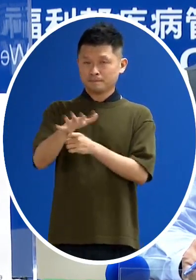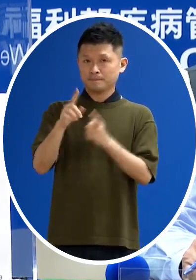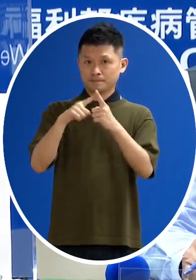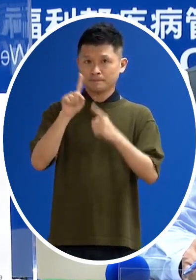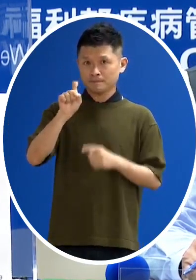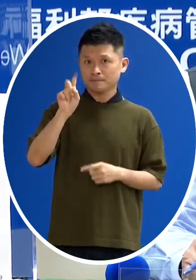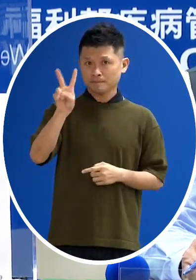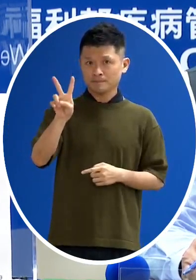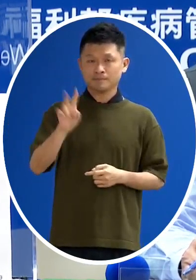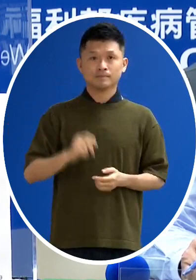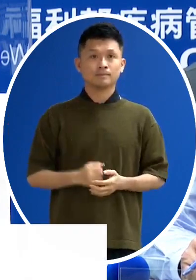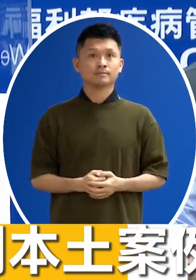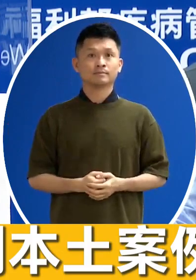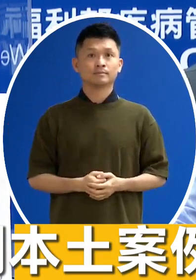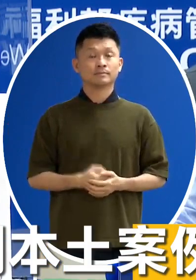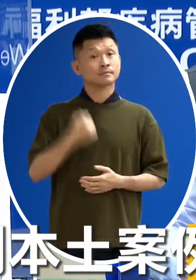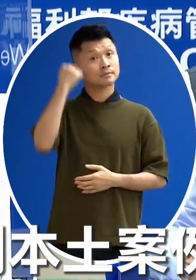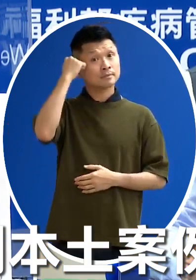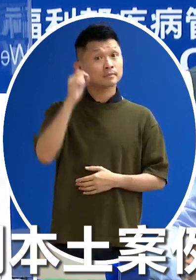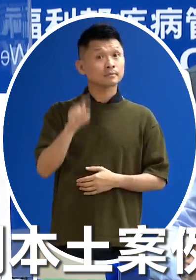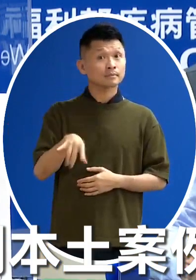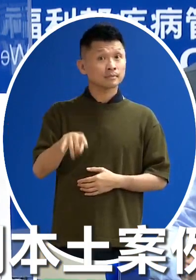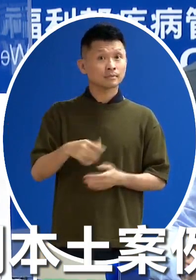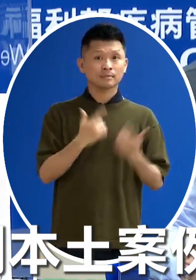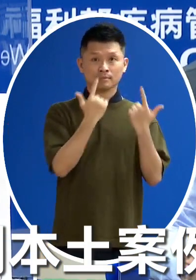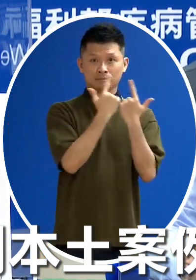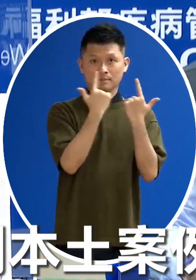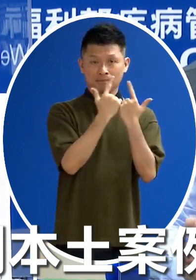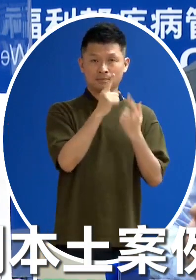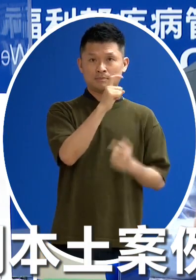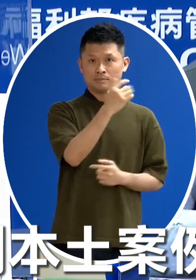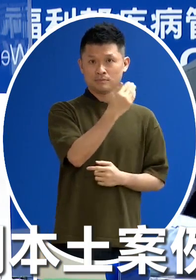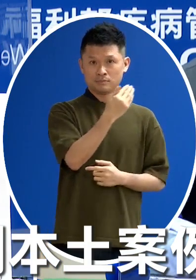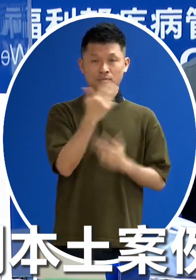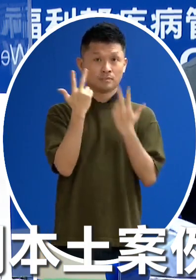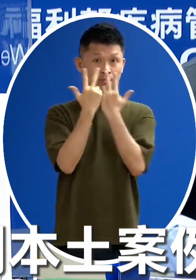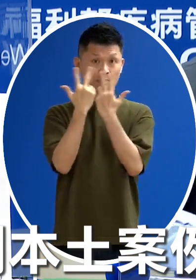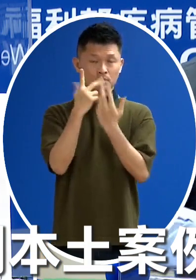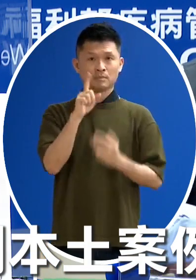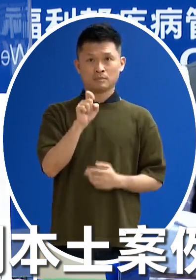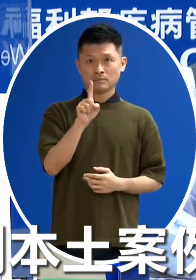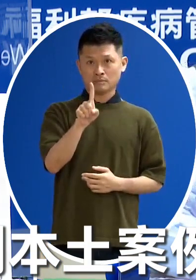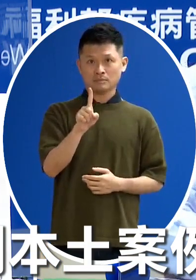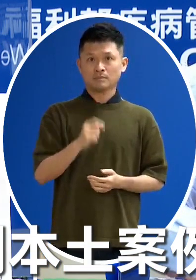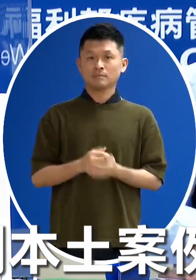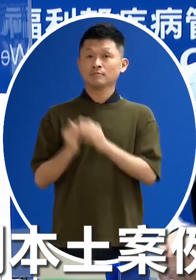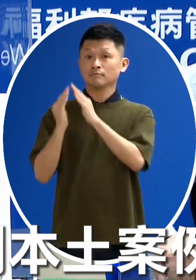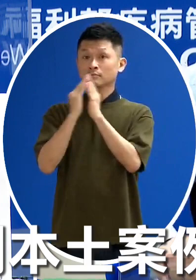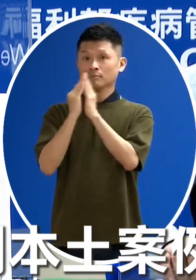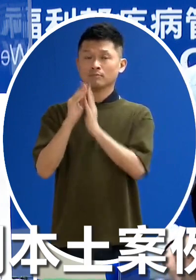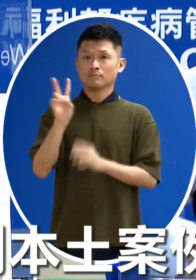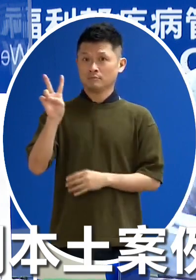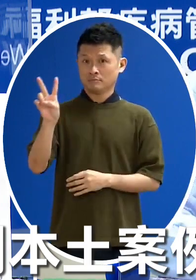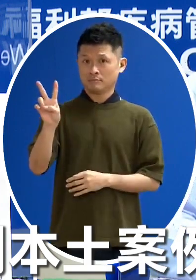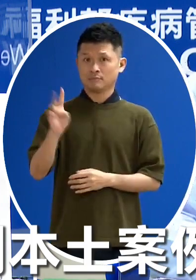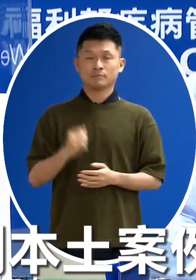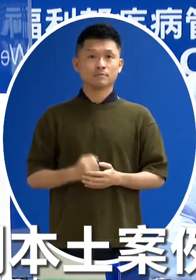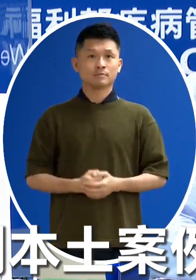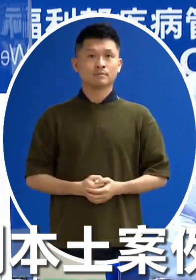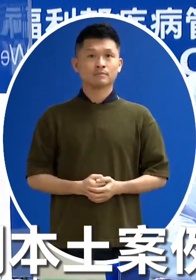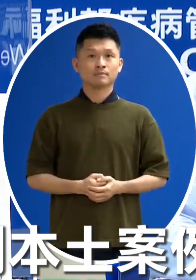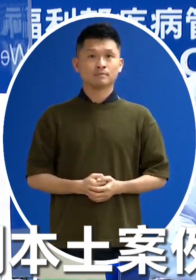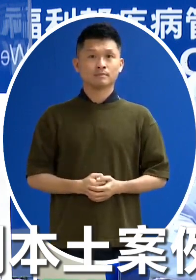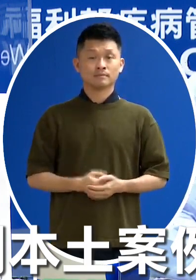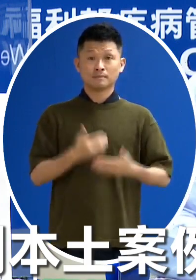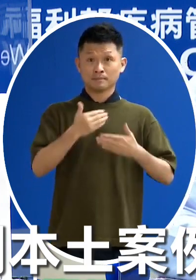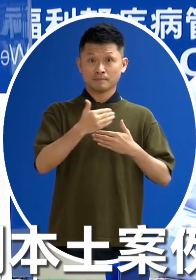12名。那居住的县市哈，台北市19名，新北市11名，桃园市2名。那